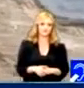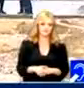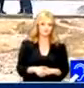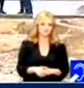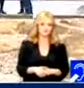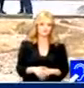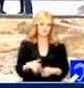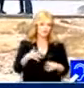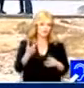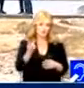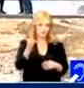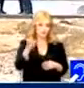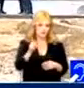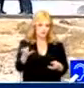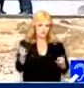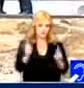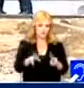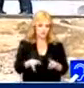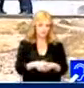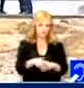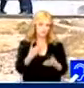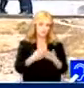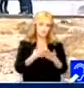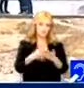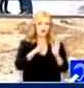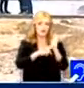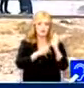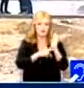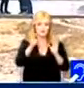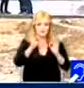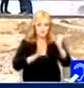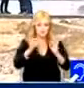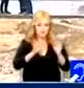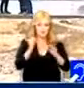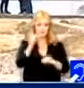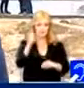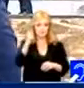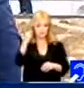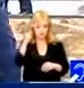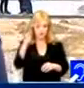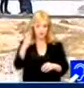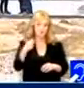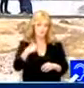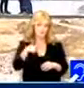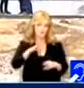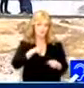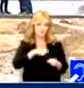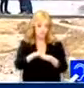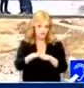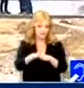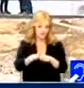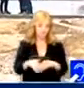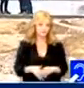trecere. Suntem pe ultima etapă, avem circa 70% executate de lucrări de construcție, iar la